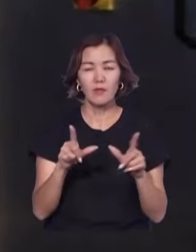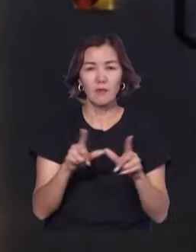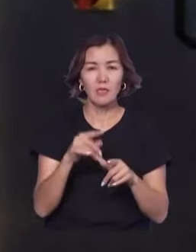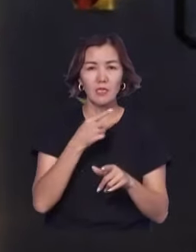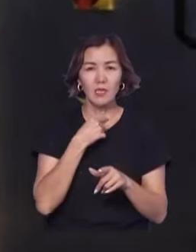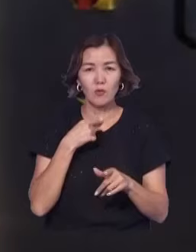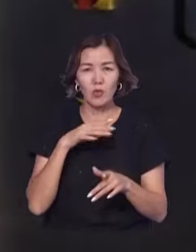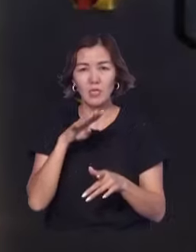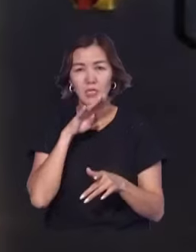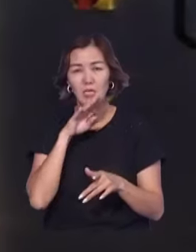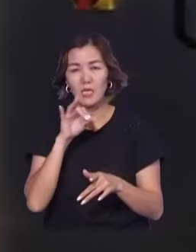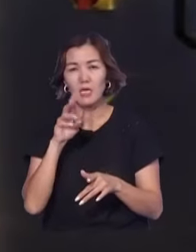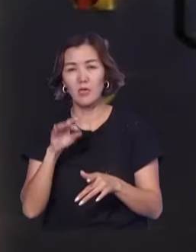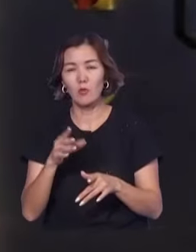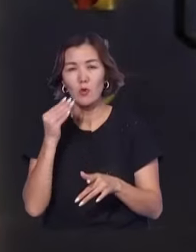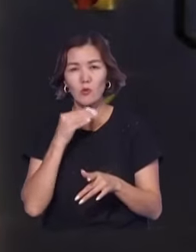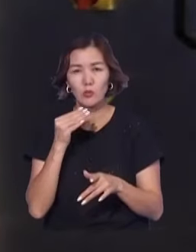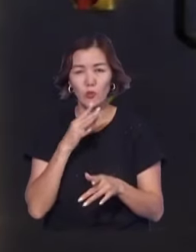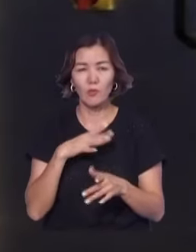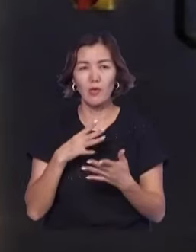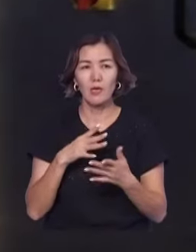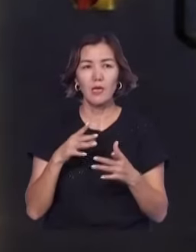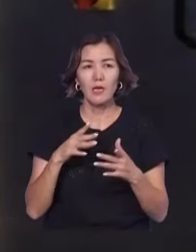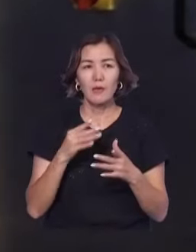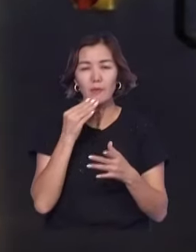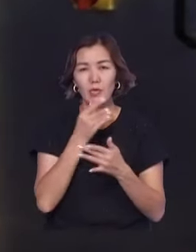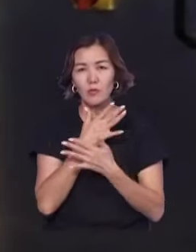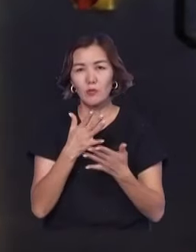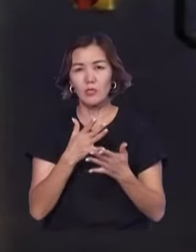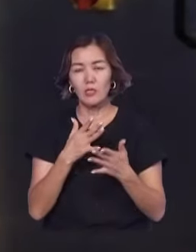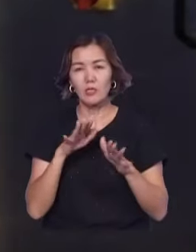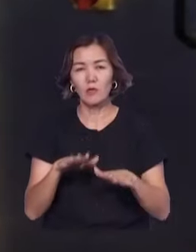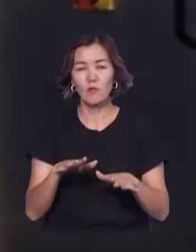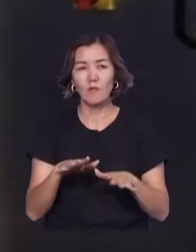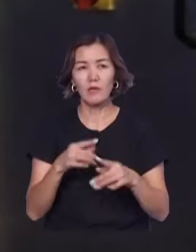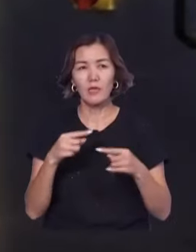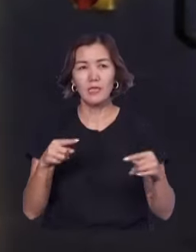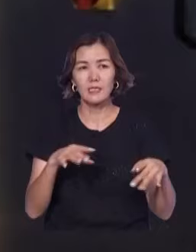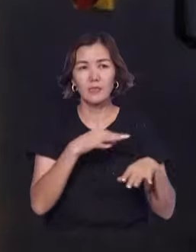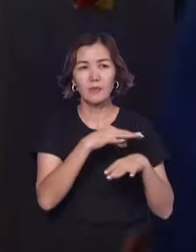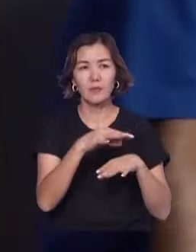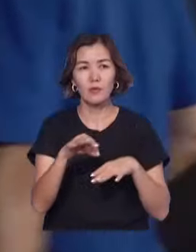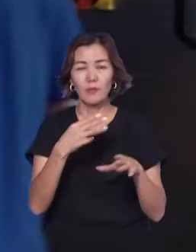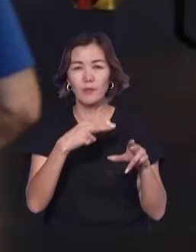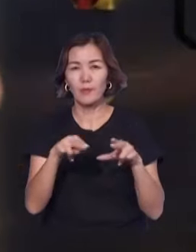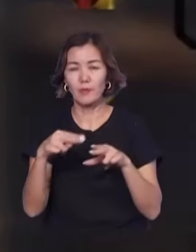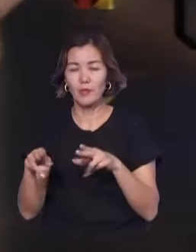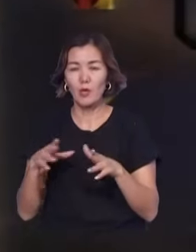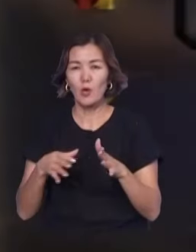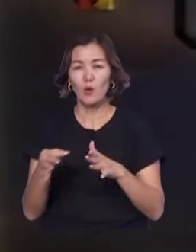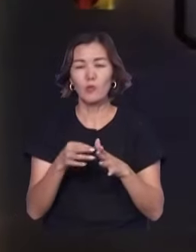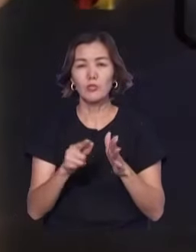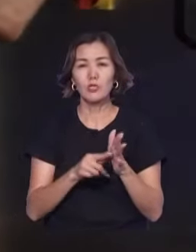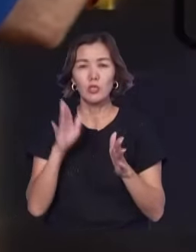Талдыкургане, Текелей, Караблаке, Уштубе. Помимо этого, продукция поставляется в торговые точки региона. Сырье получаем с трех ферм области